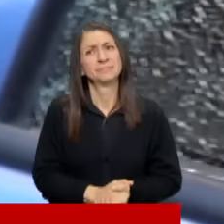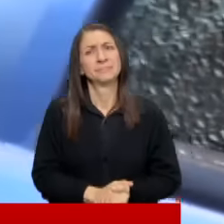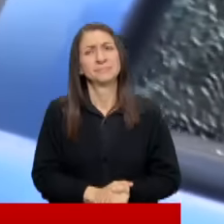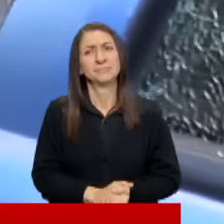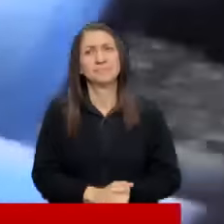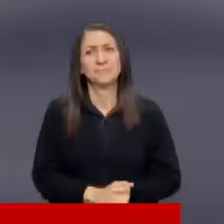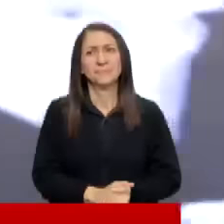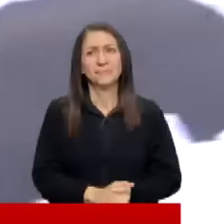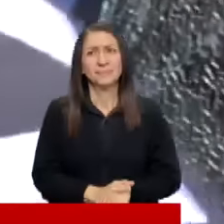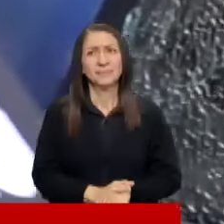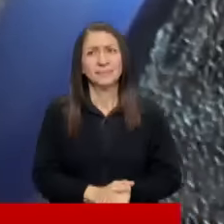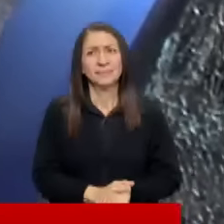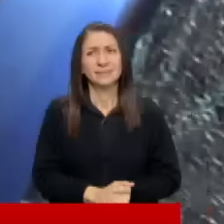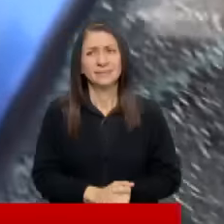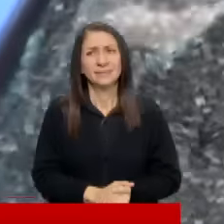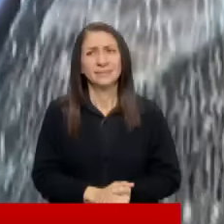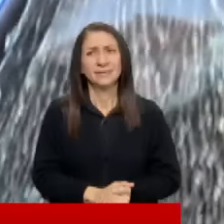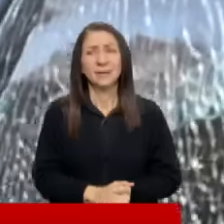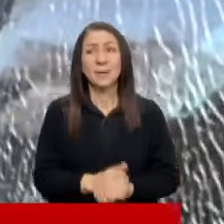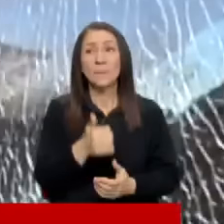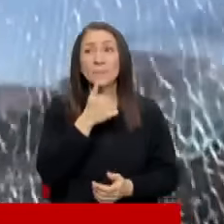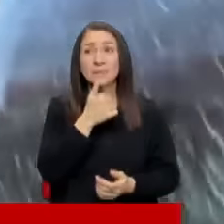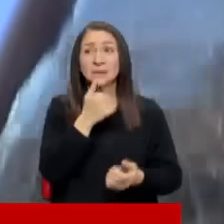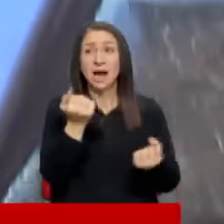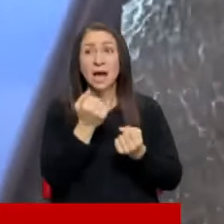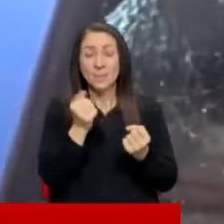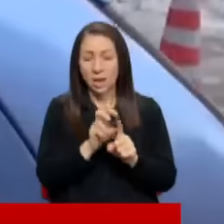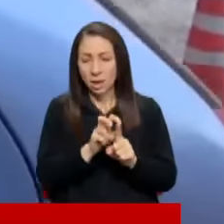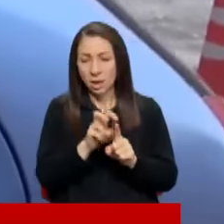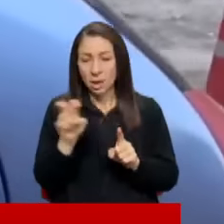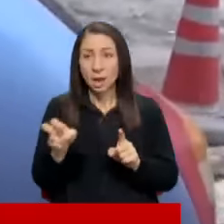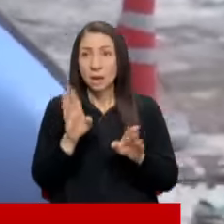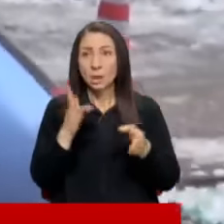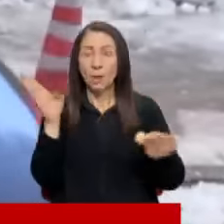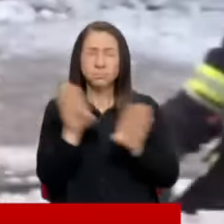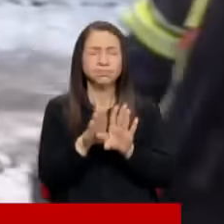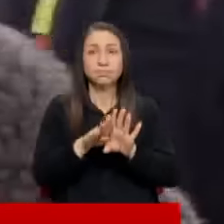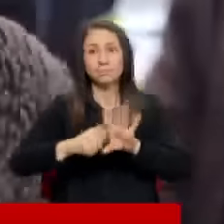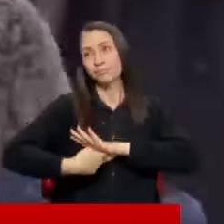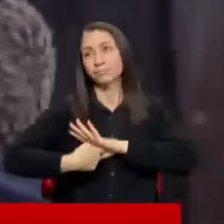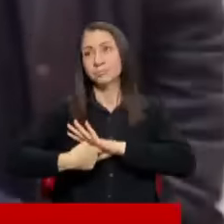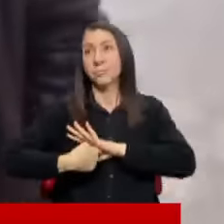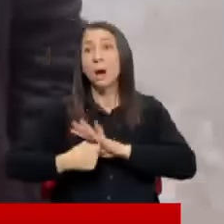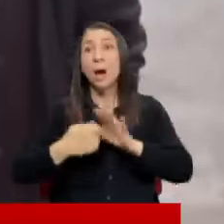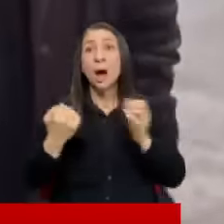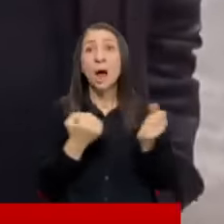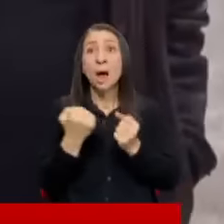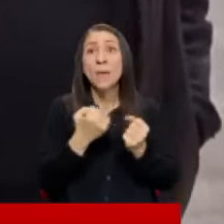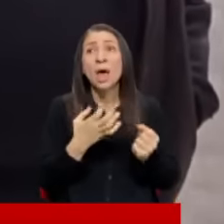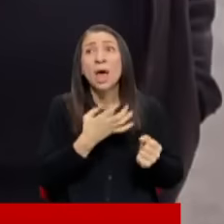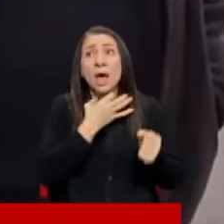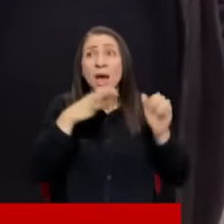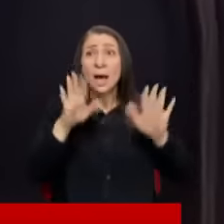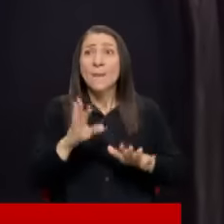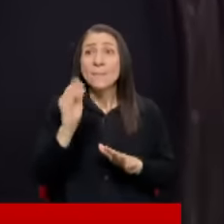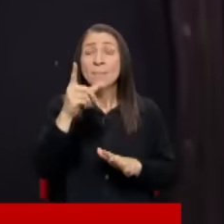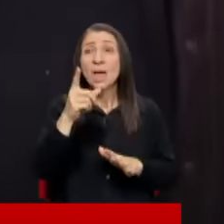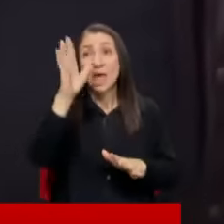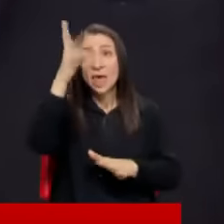Gel bakayım hele. Babası araçtan indiği sırada kapılar bir anda kilitlendi. Otomobilde mahsur kalan